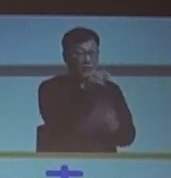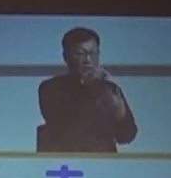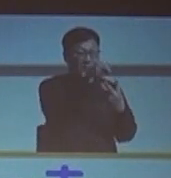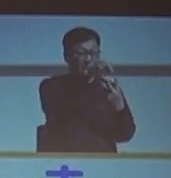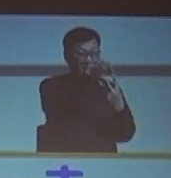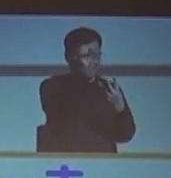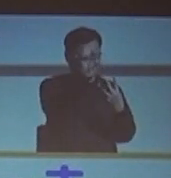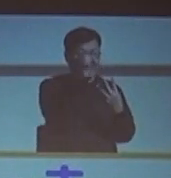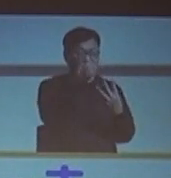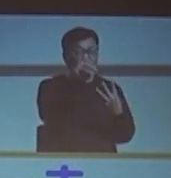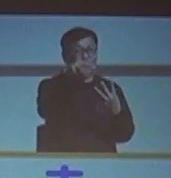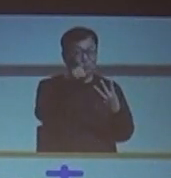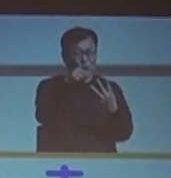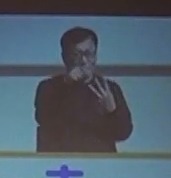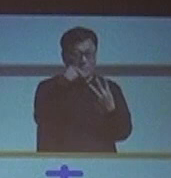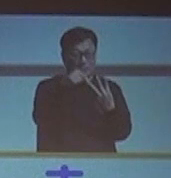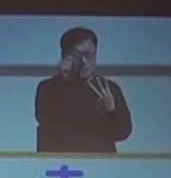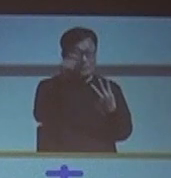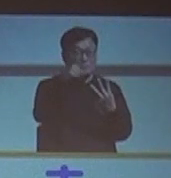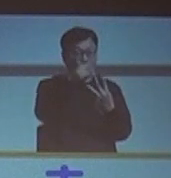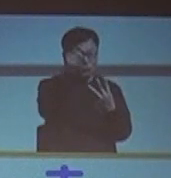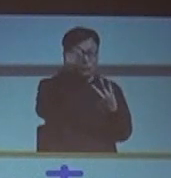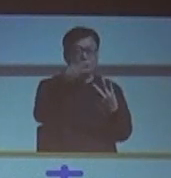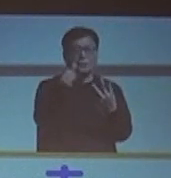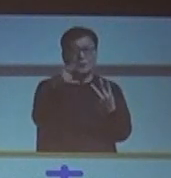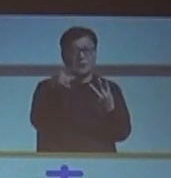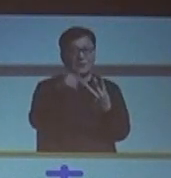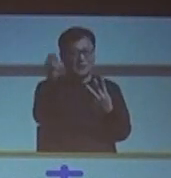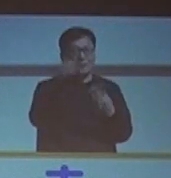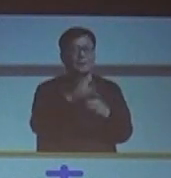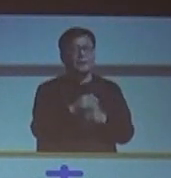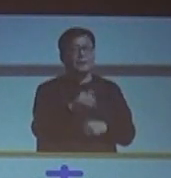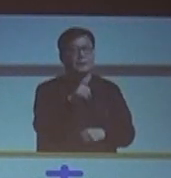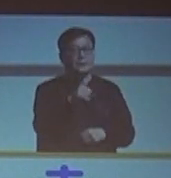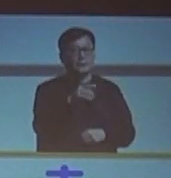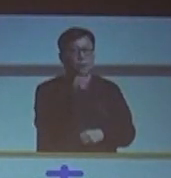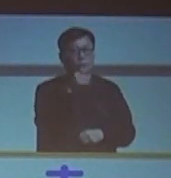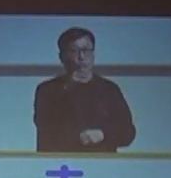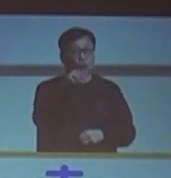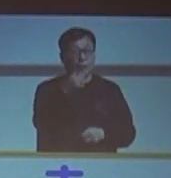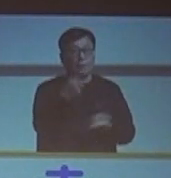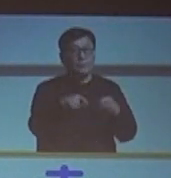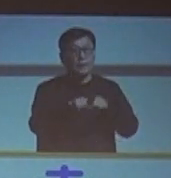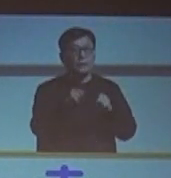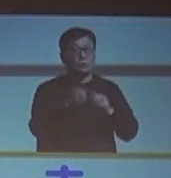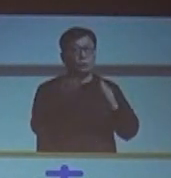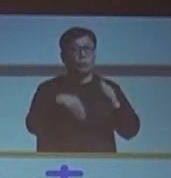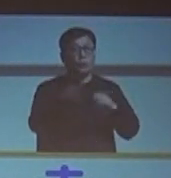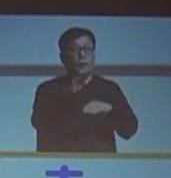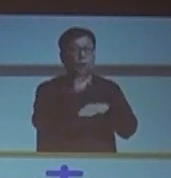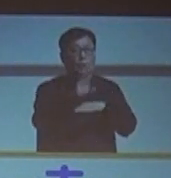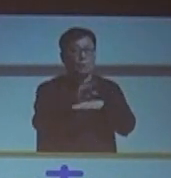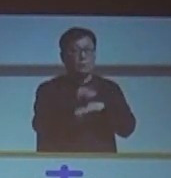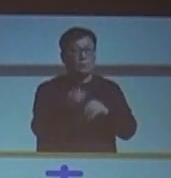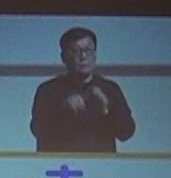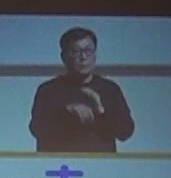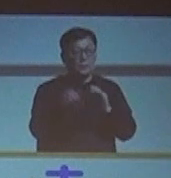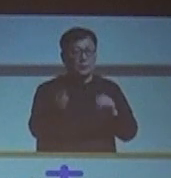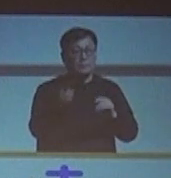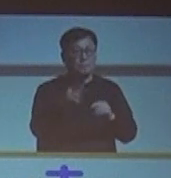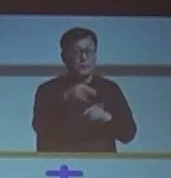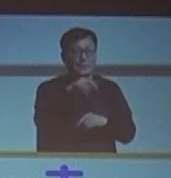그렇죠. 네, 홍추희 새 장미남과 함께하는 신부들의 수다 공개 방송. 저희가 신수다라는 프로그램